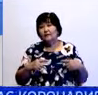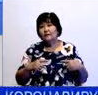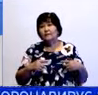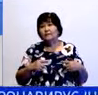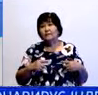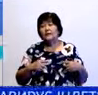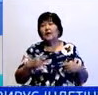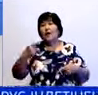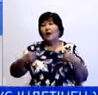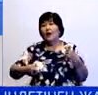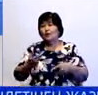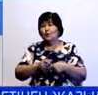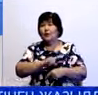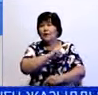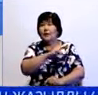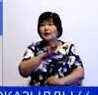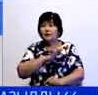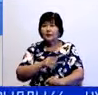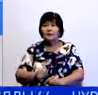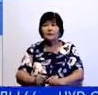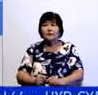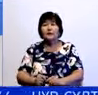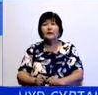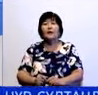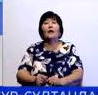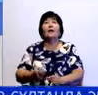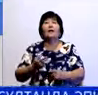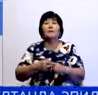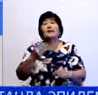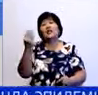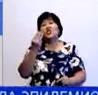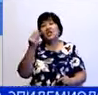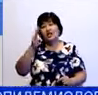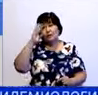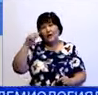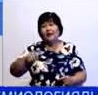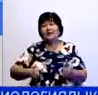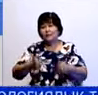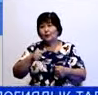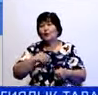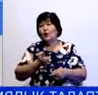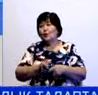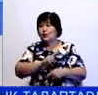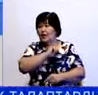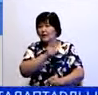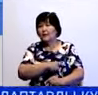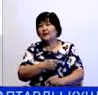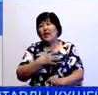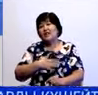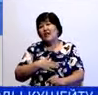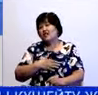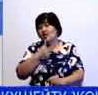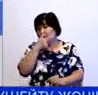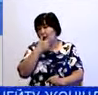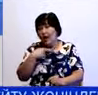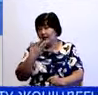Финалда қарсыластарым өте мықты болды. Финалда шиелінің баласымен күрестім. Деңгейі өте мықты. Нашар деп айта алмаймын.